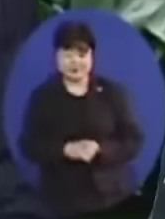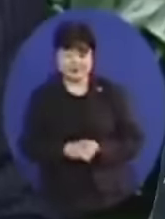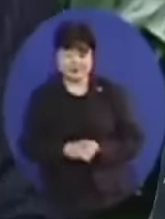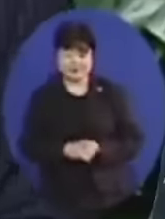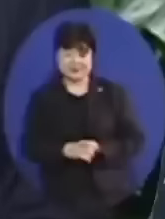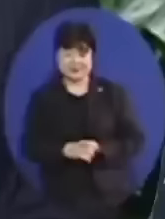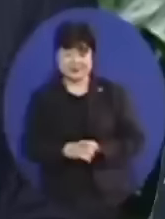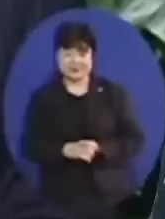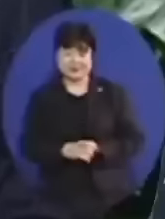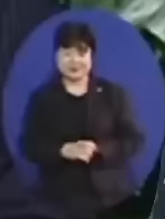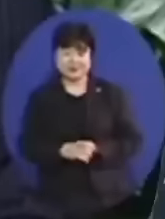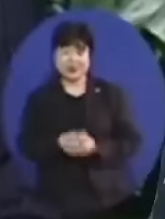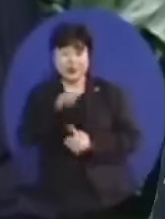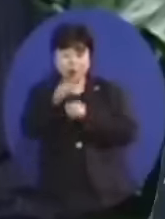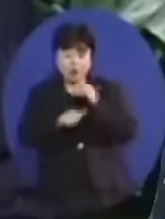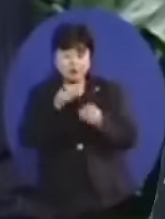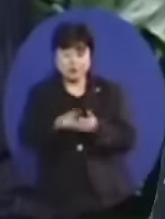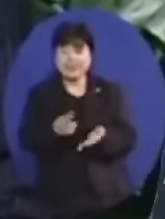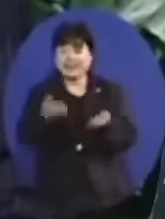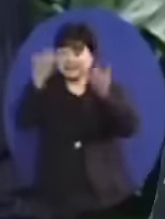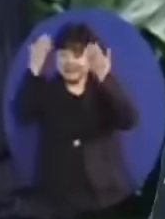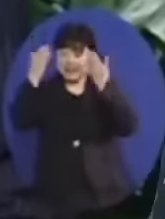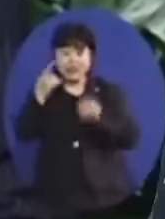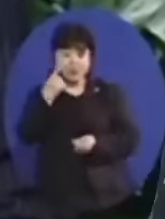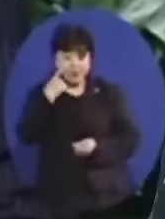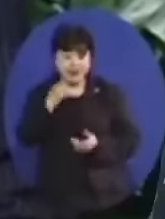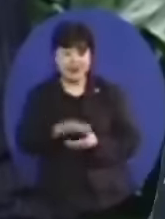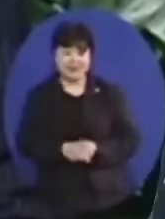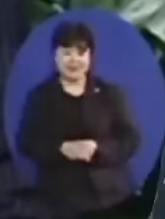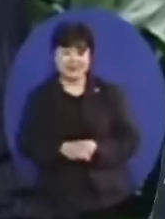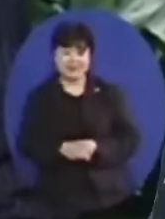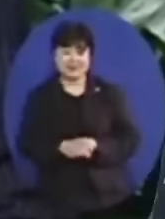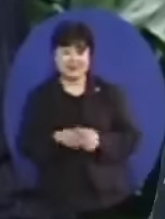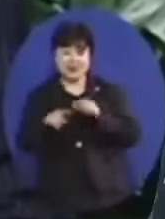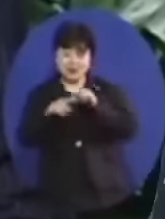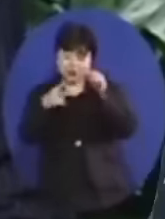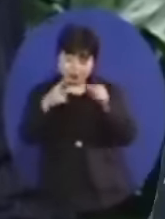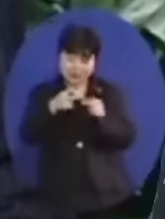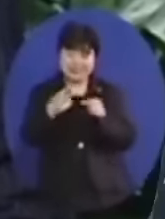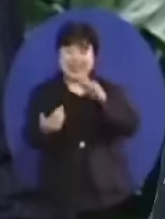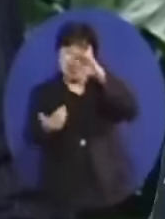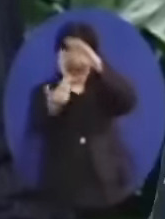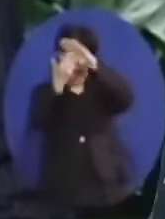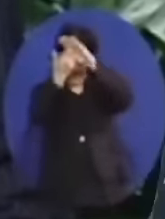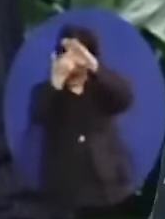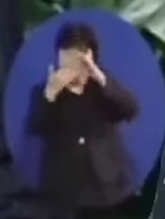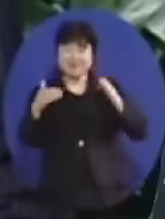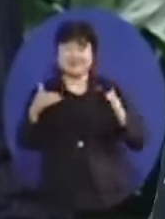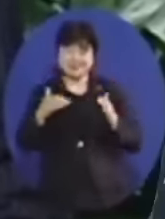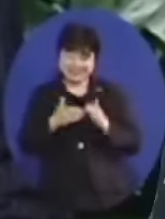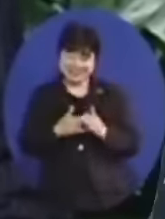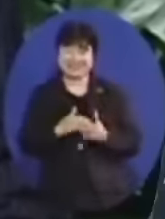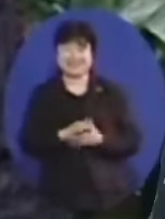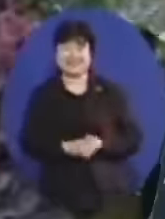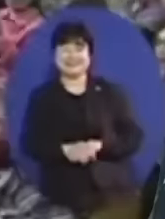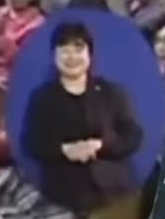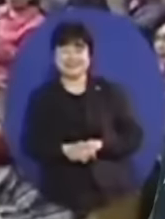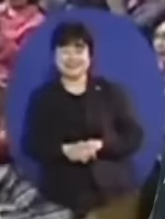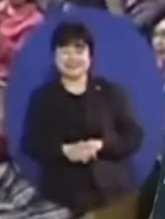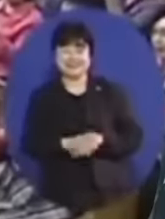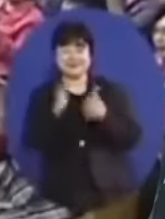그런데 50년의 세월이 지나고 난 다음 꿈 두 개가 다 이루어졌습니다.